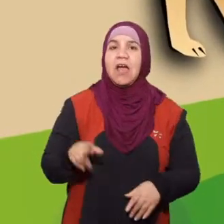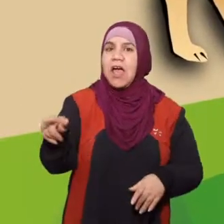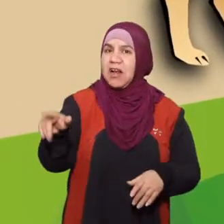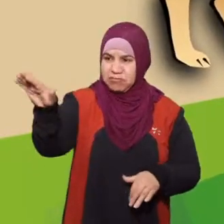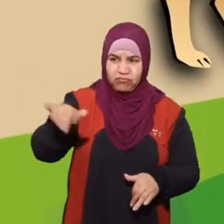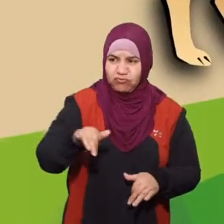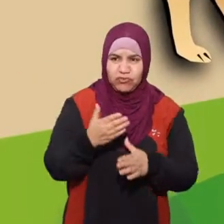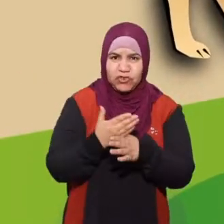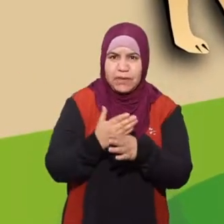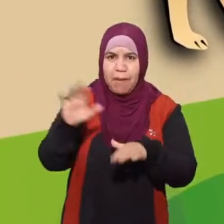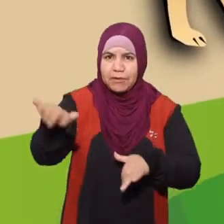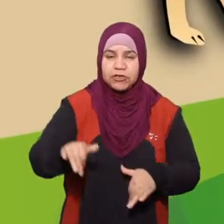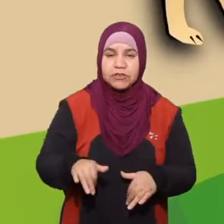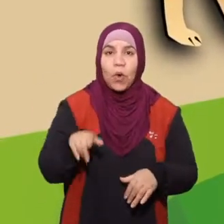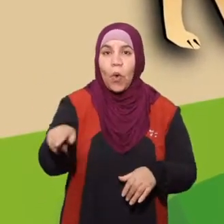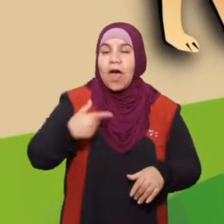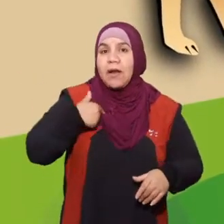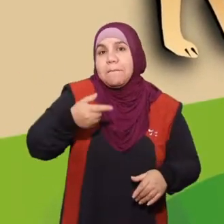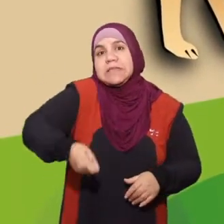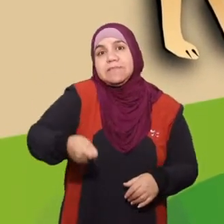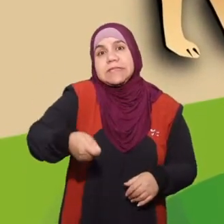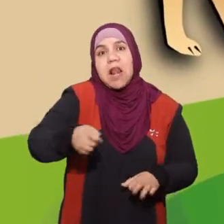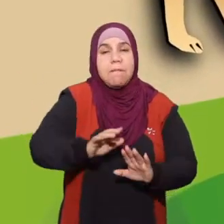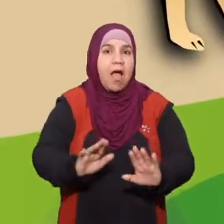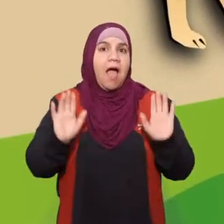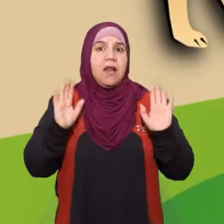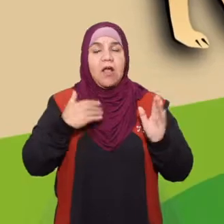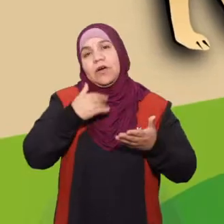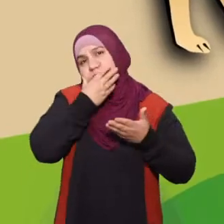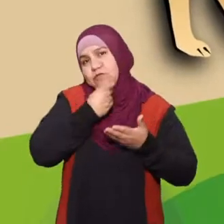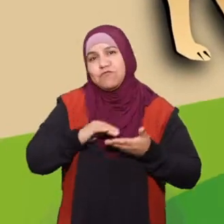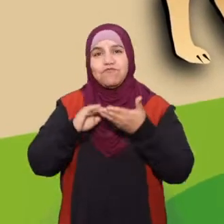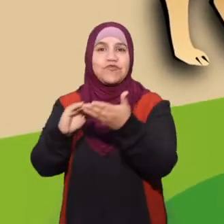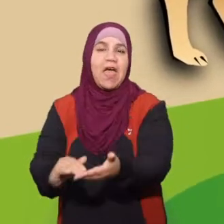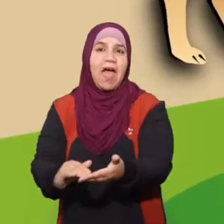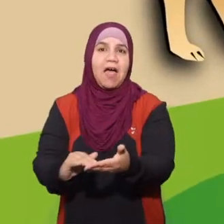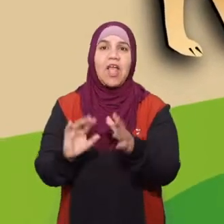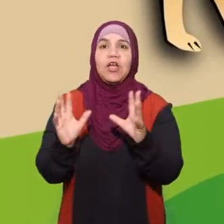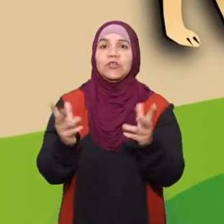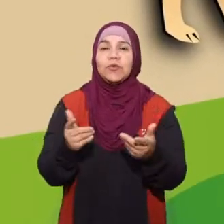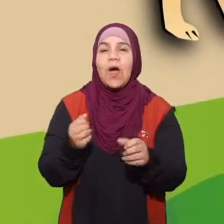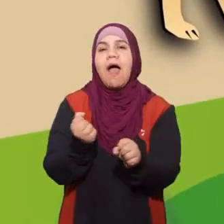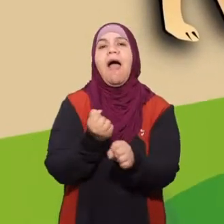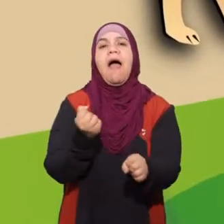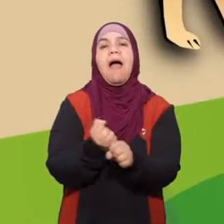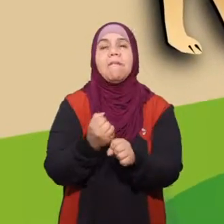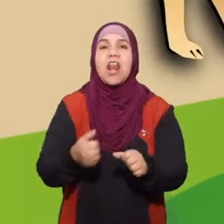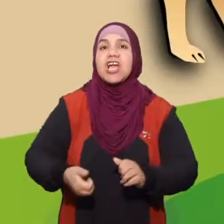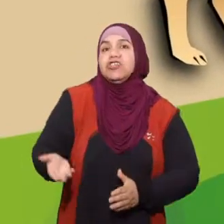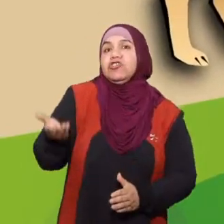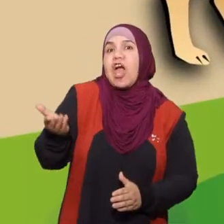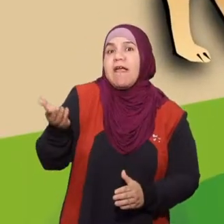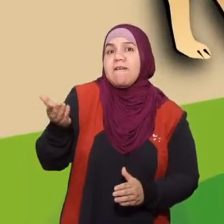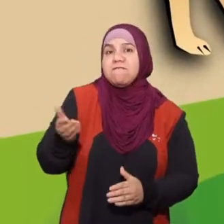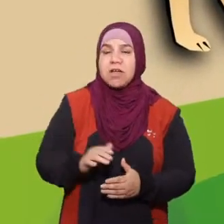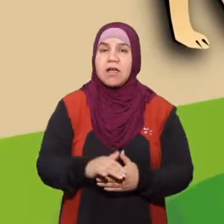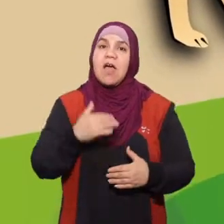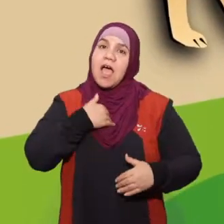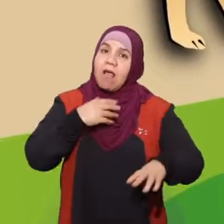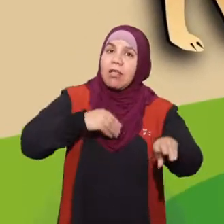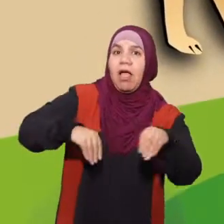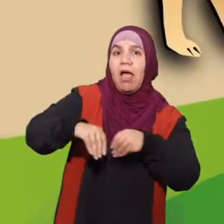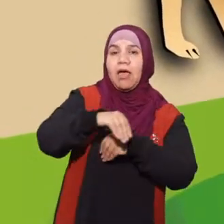هنا؟ جئت لأسلم عليك وأطلب منك أن تجد لي عملاً شريفاً.